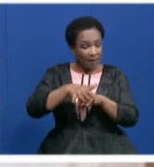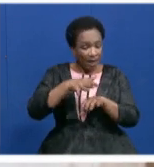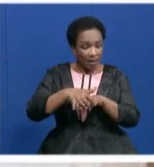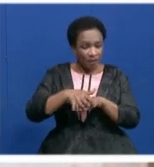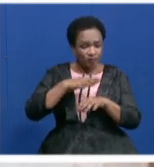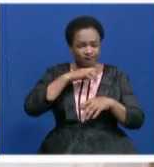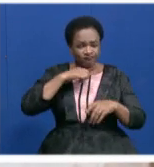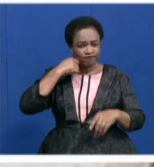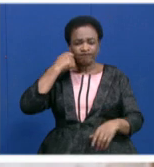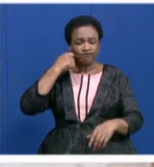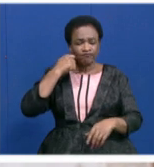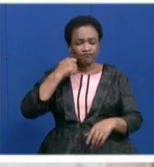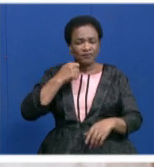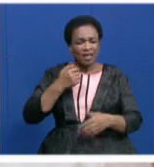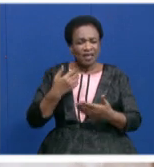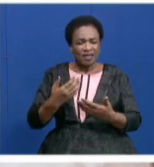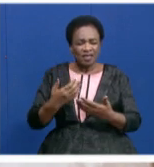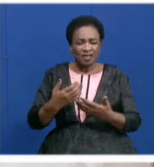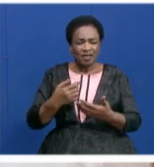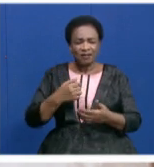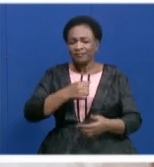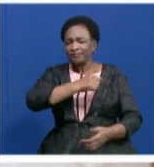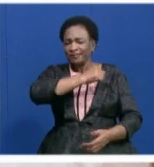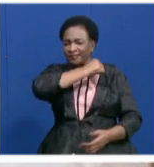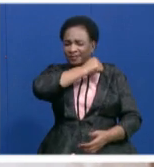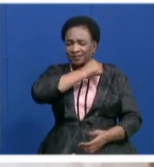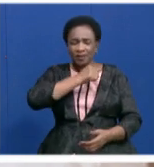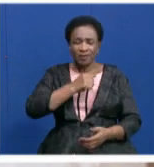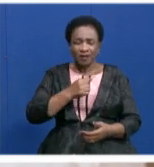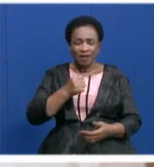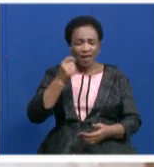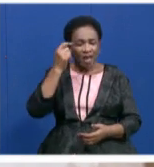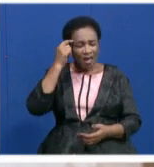aky alony nikap